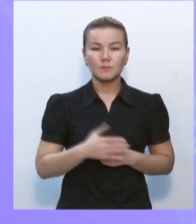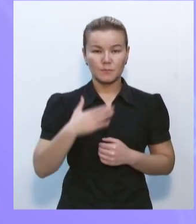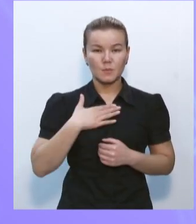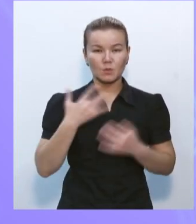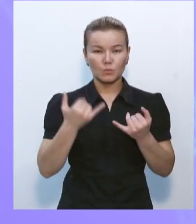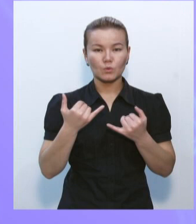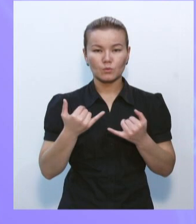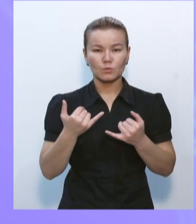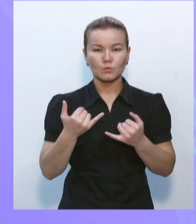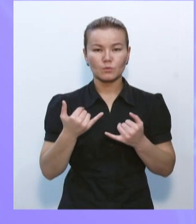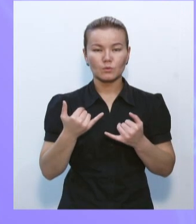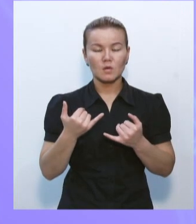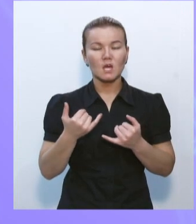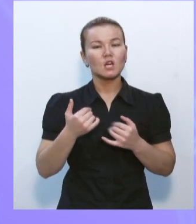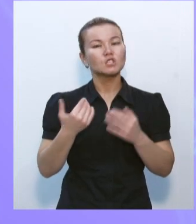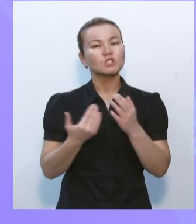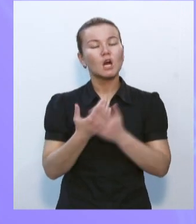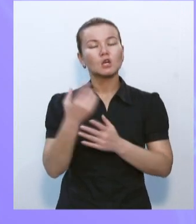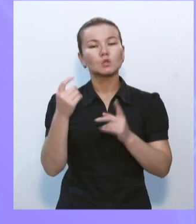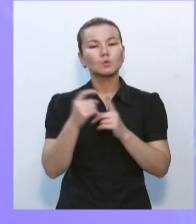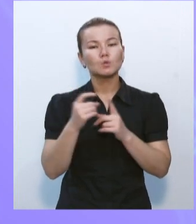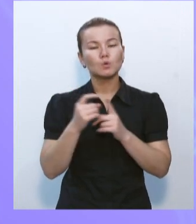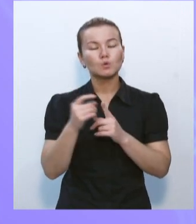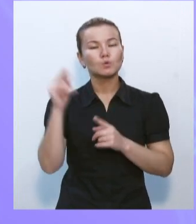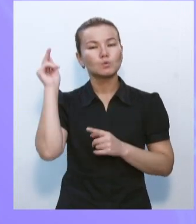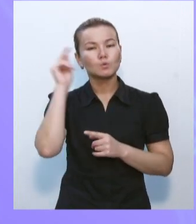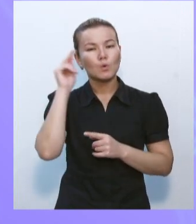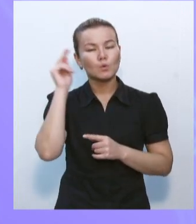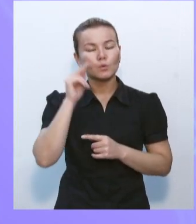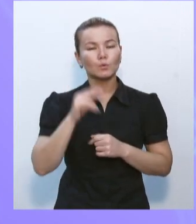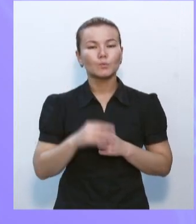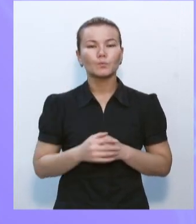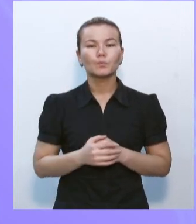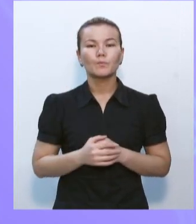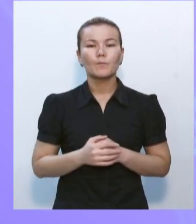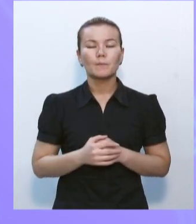Мен бүгүн жаңы сөздөрдү үйрөндүм.